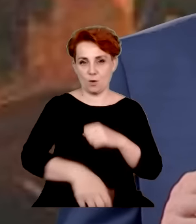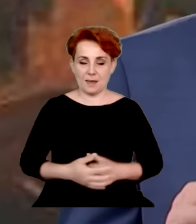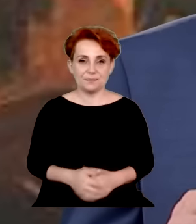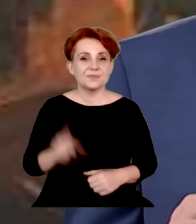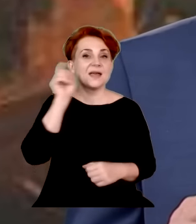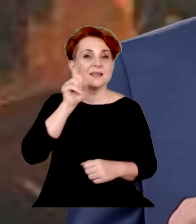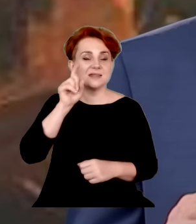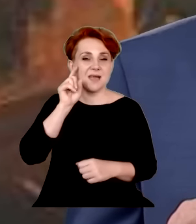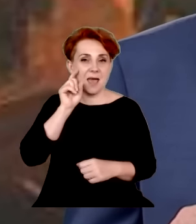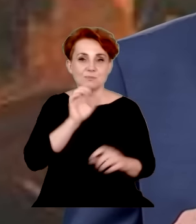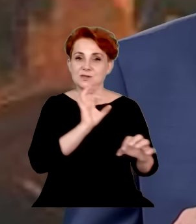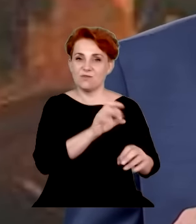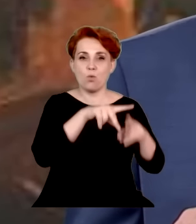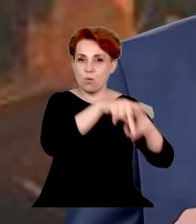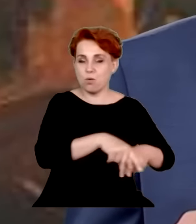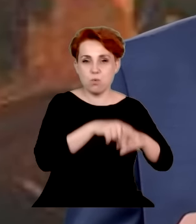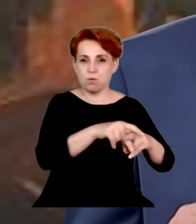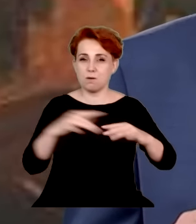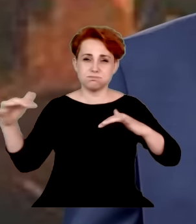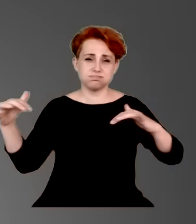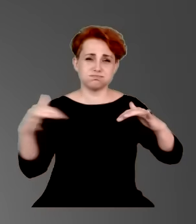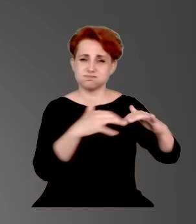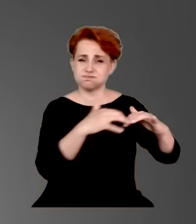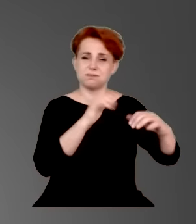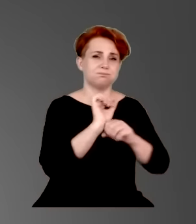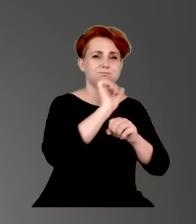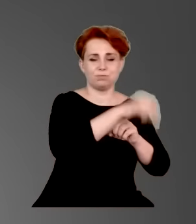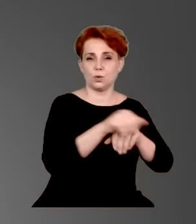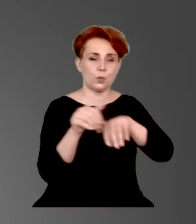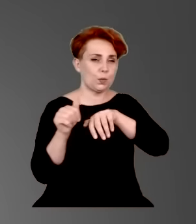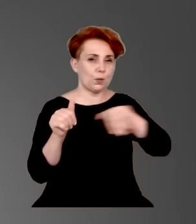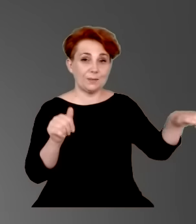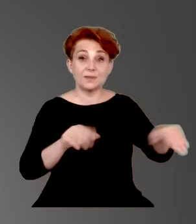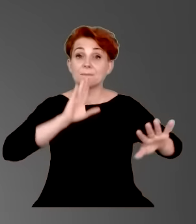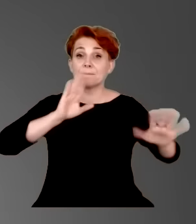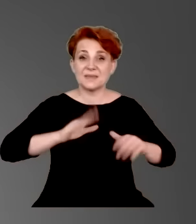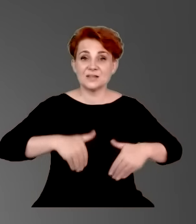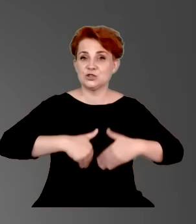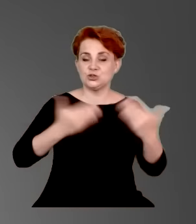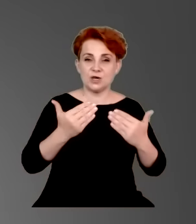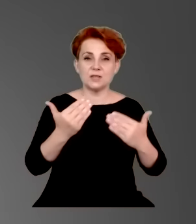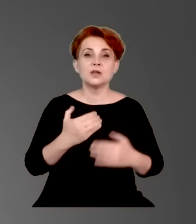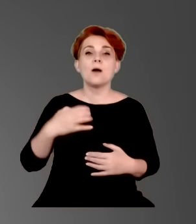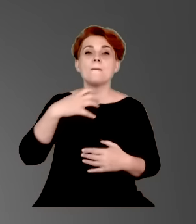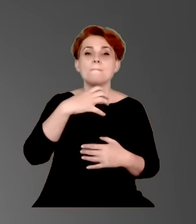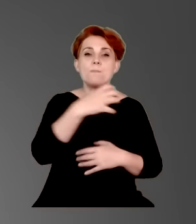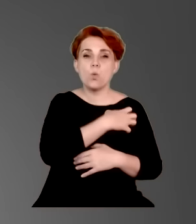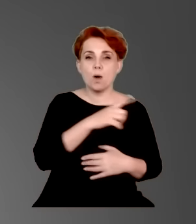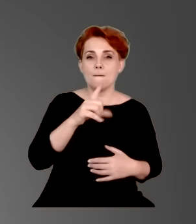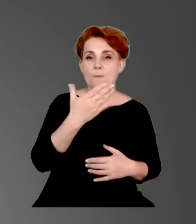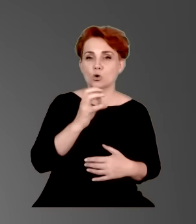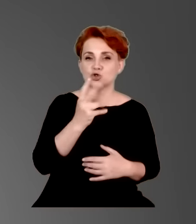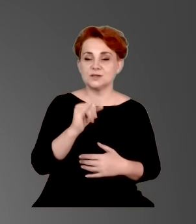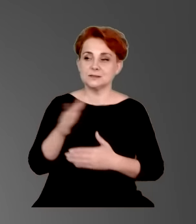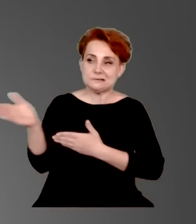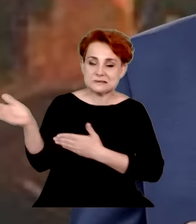kawaleria nie przyjęła szarży naszych ułanów i podała tyły. Tego samego dnia rzucił pułkownik Mościcki pułk do walki z